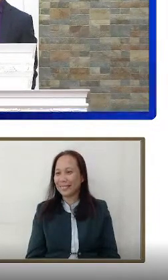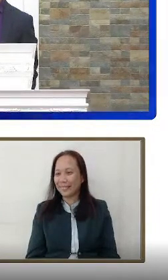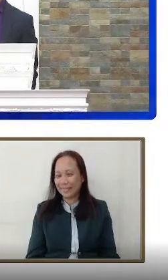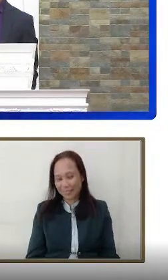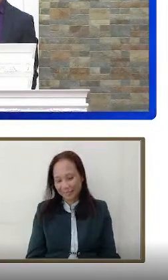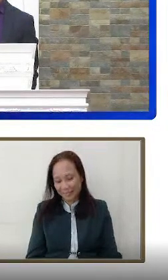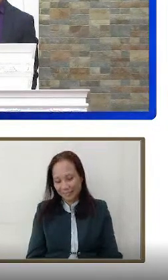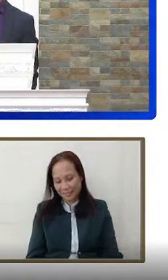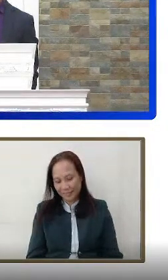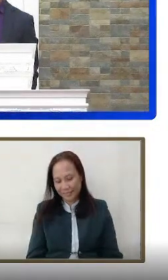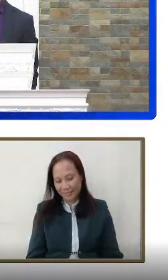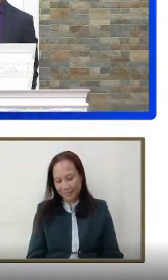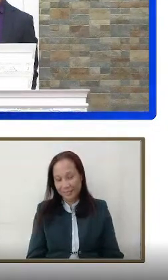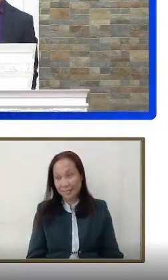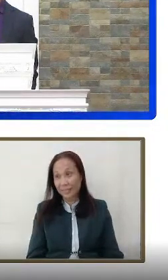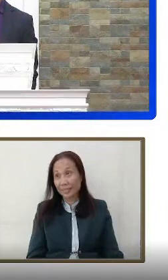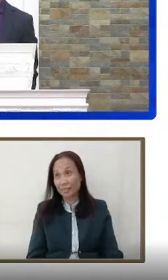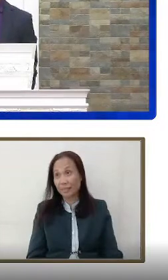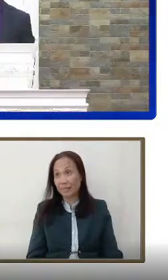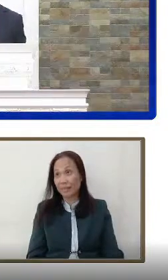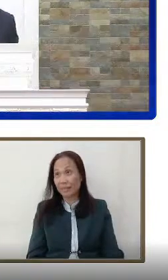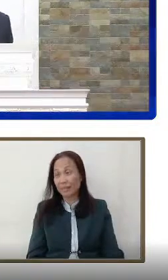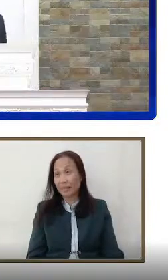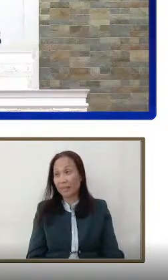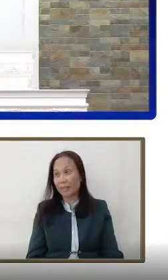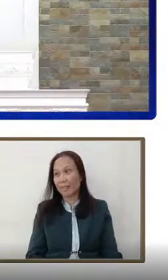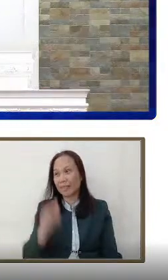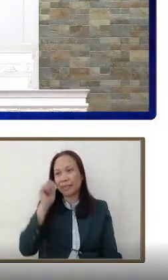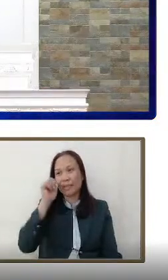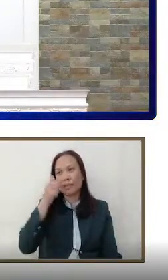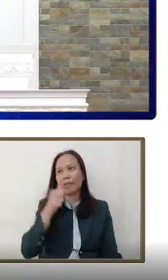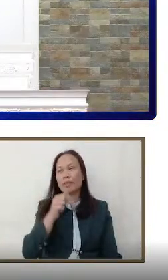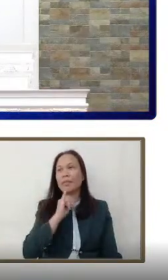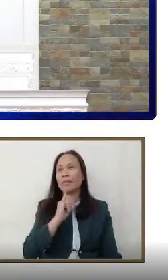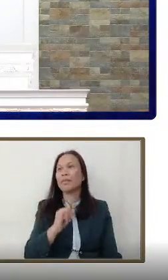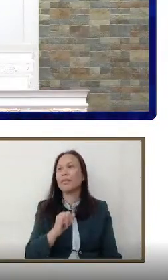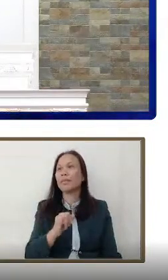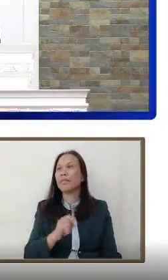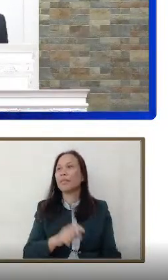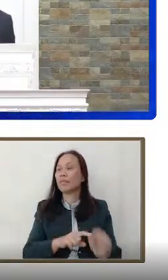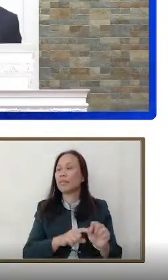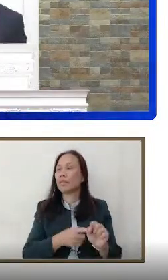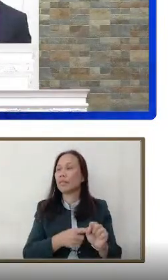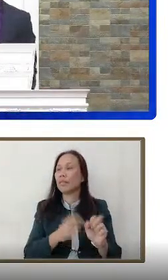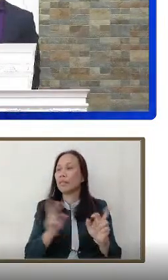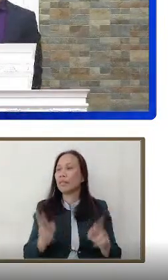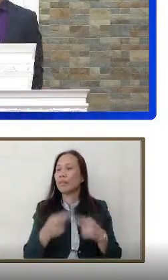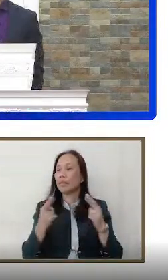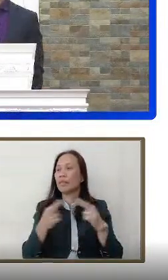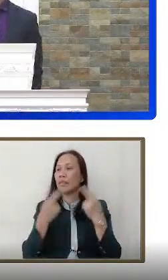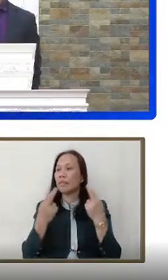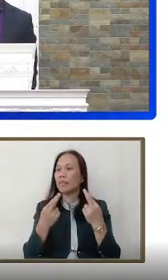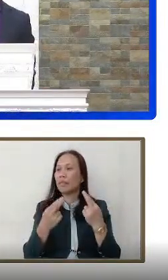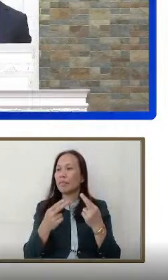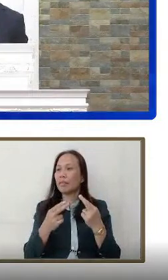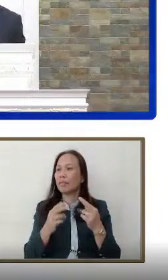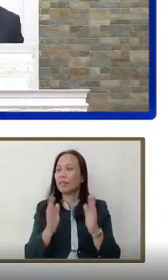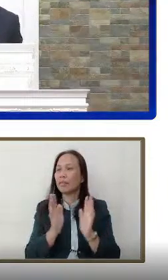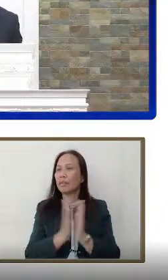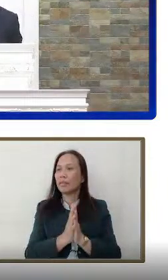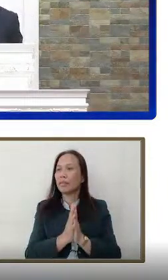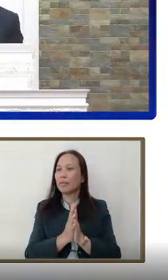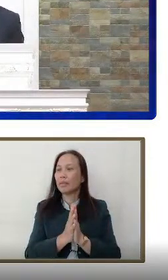you. Thank you, sir. Bukas na simula, di ba, ng revival? Eh, paralangin nyo rin po pala, mga kapatid, kila Brother